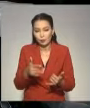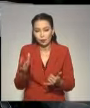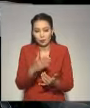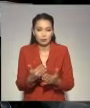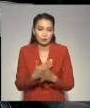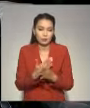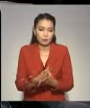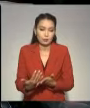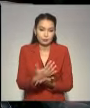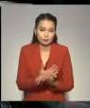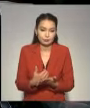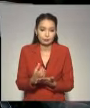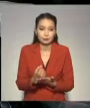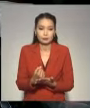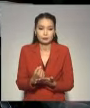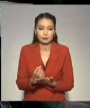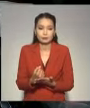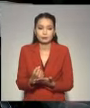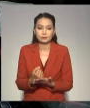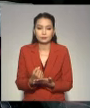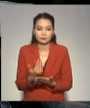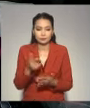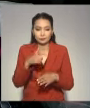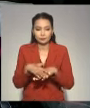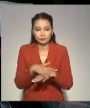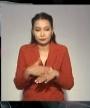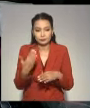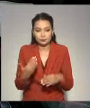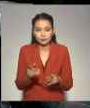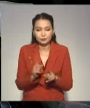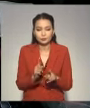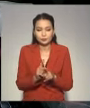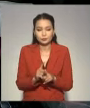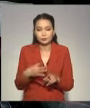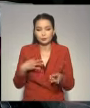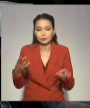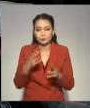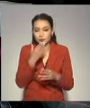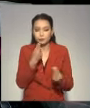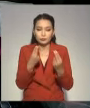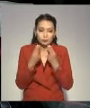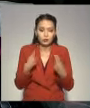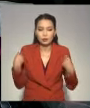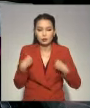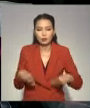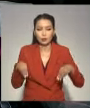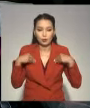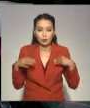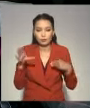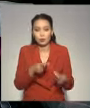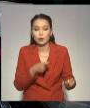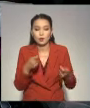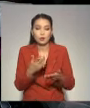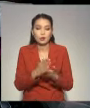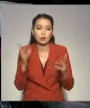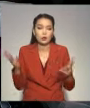жатыр. Приносят вещи. Тұрғындар бұл игістен шет қалған жоқ. Киім-кешек, азық-түлік, көрпелерді әкеліп жатыр. Осы уақытқа дейін